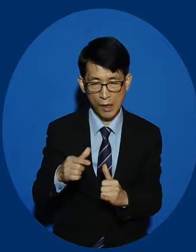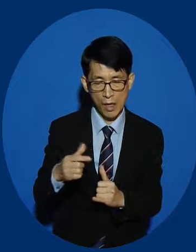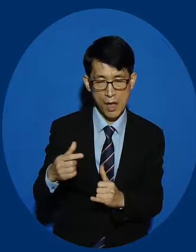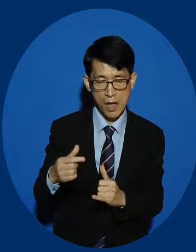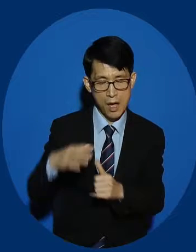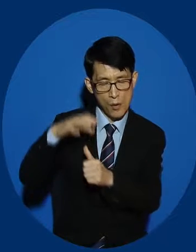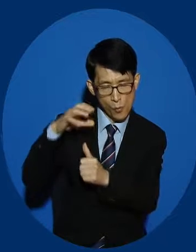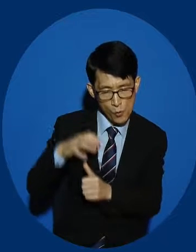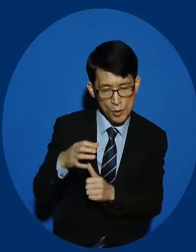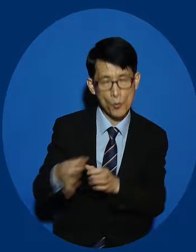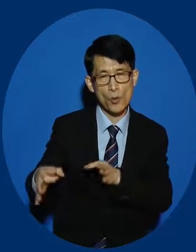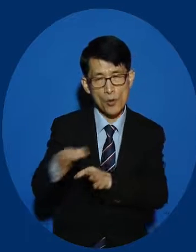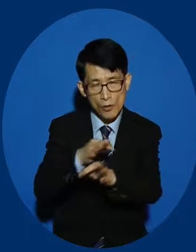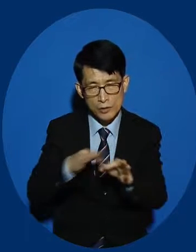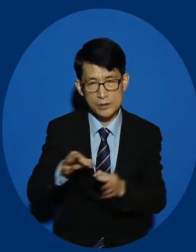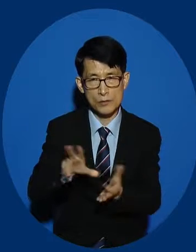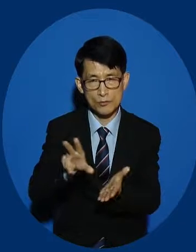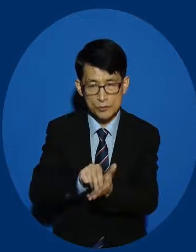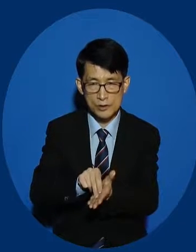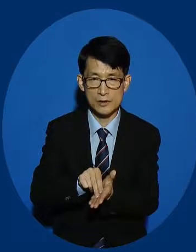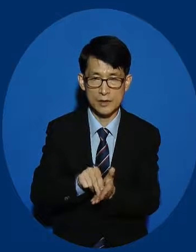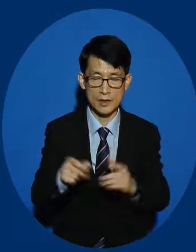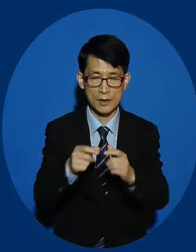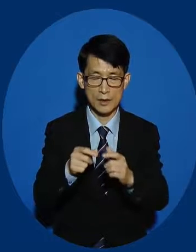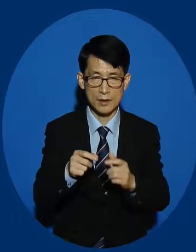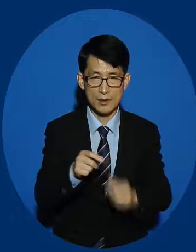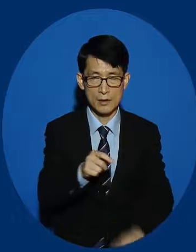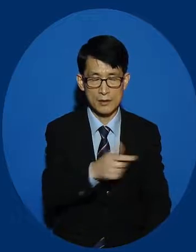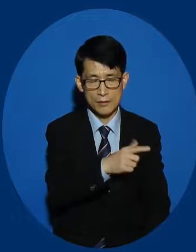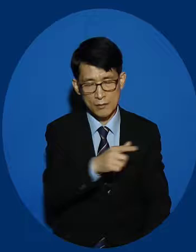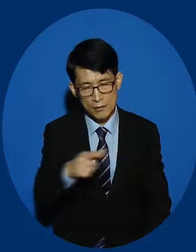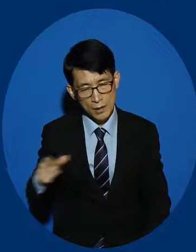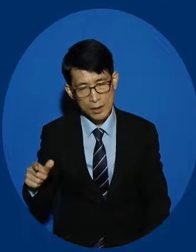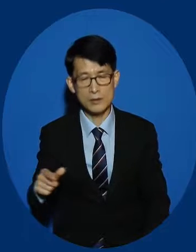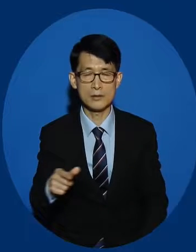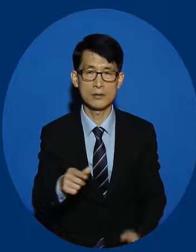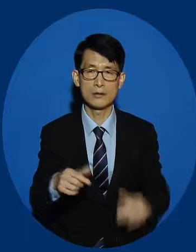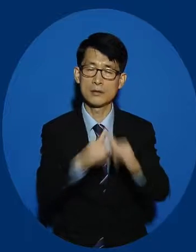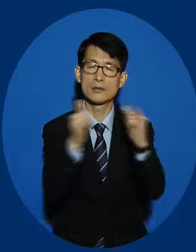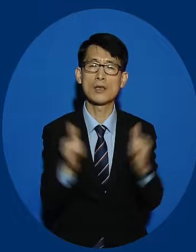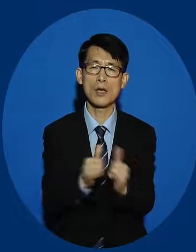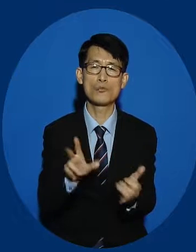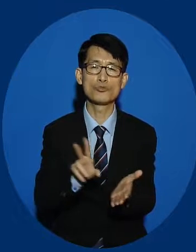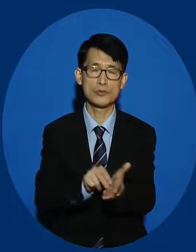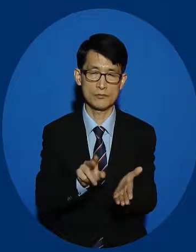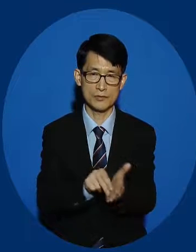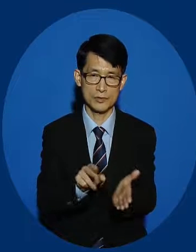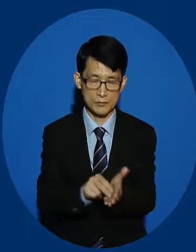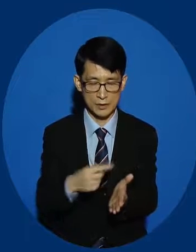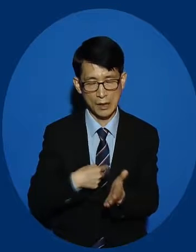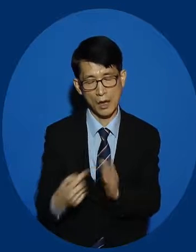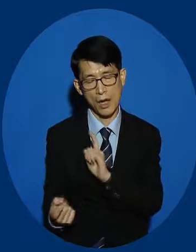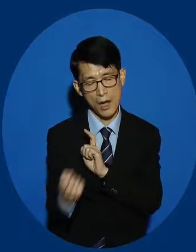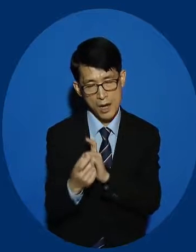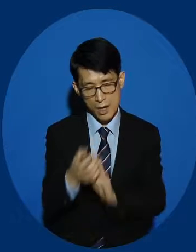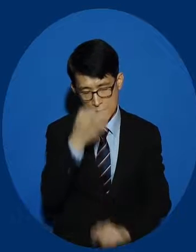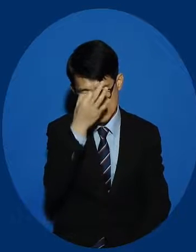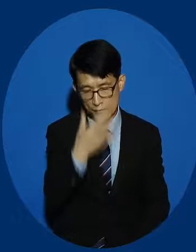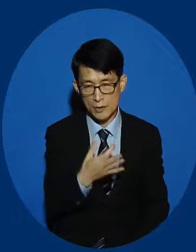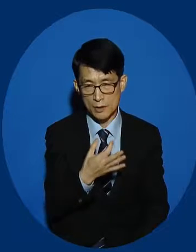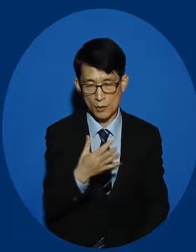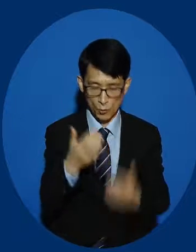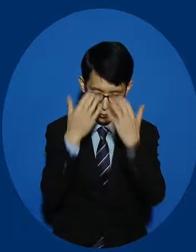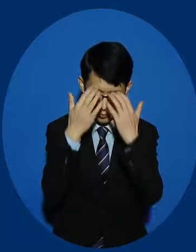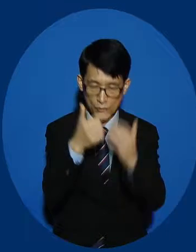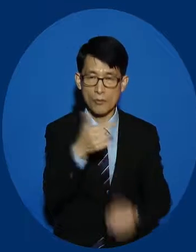그다음에 경제라든가 다양한 영역에서의 붕괴 문제가 굉장히 사회적으로 큰 어려움의 이 상황을 맞게 한 것 같습니다.